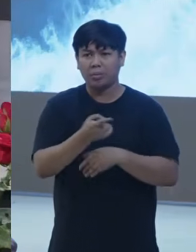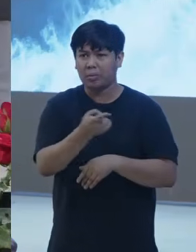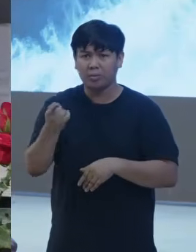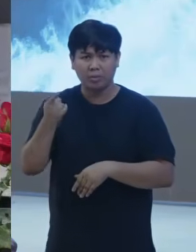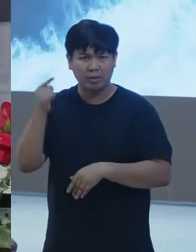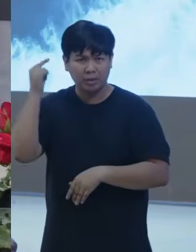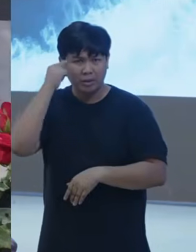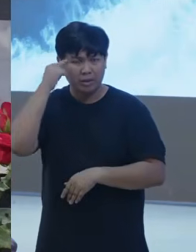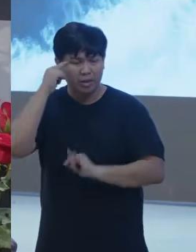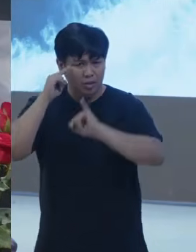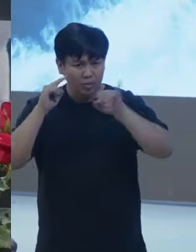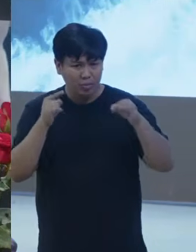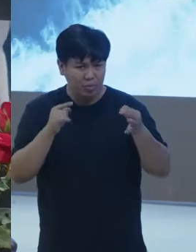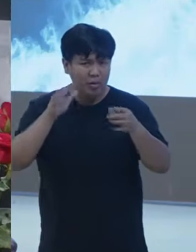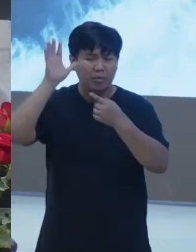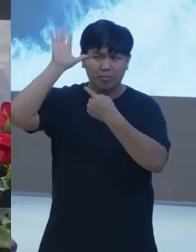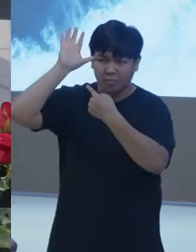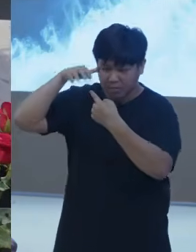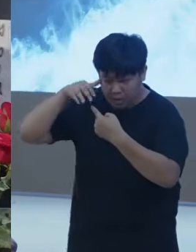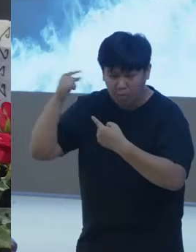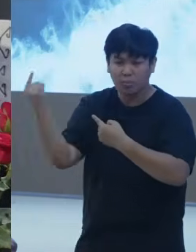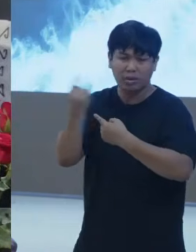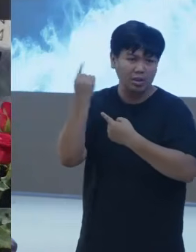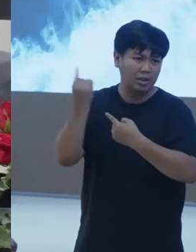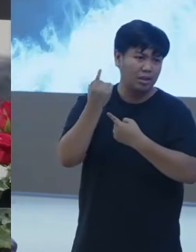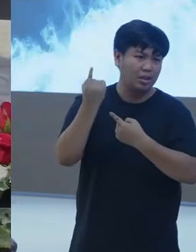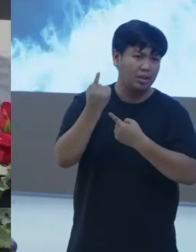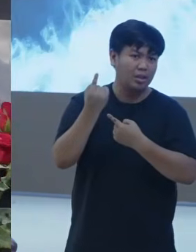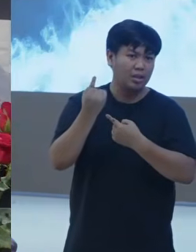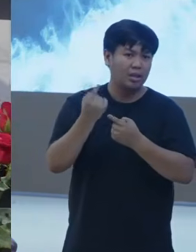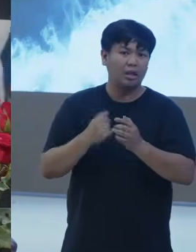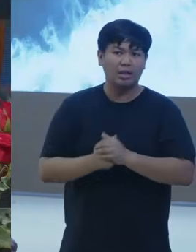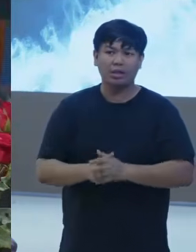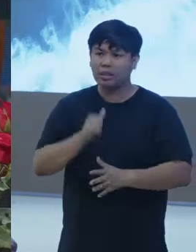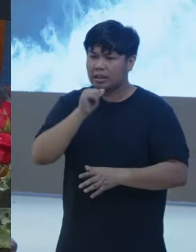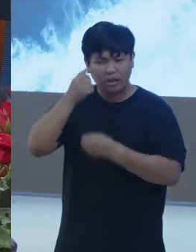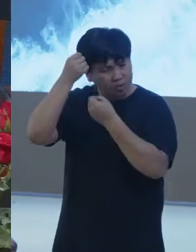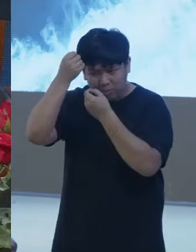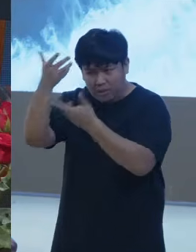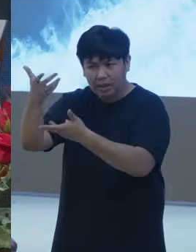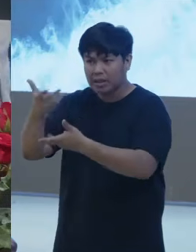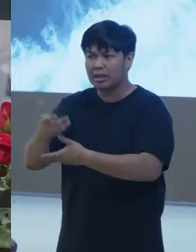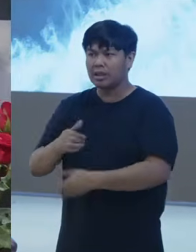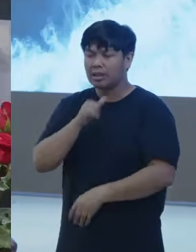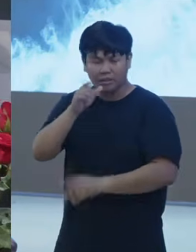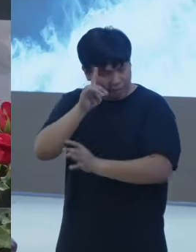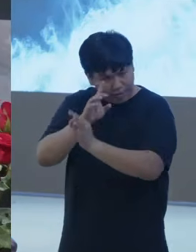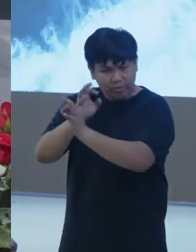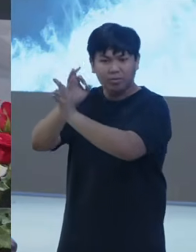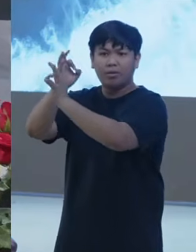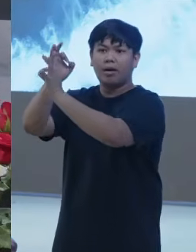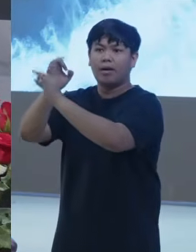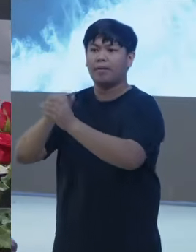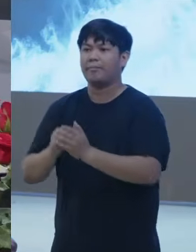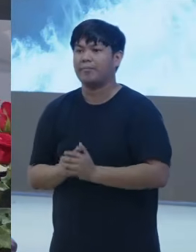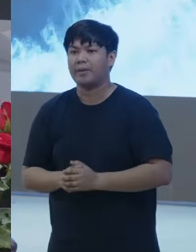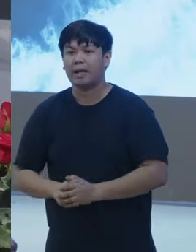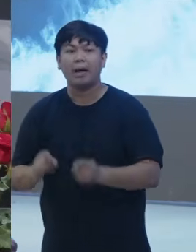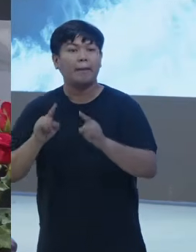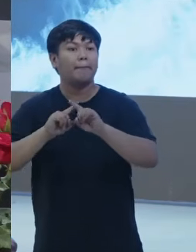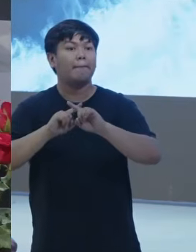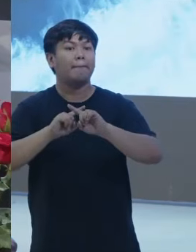na propeta, hindi siya victorious, hindi siya masunurin. Pero kahit si